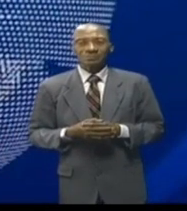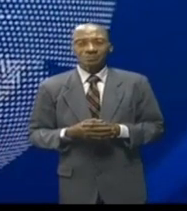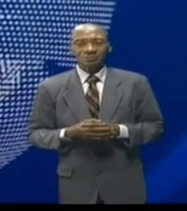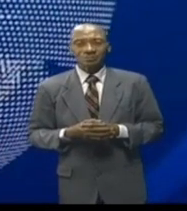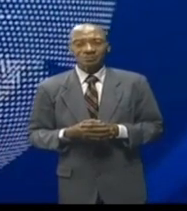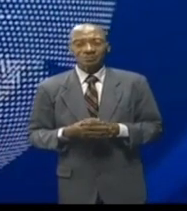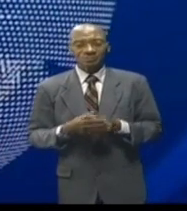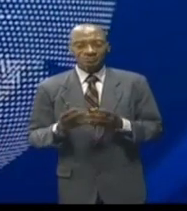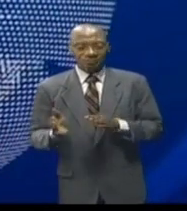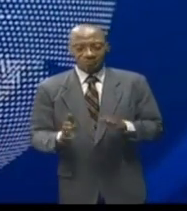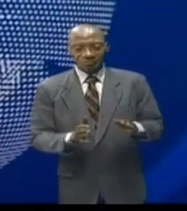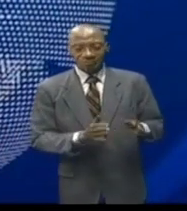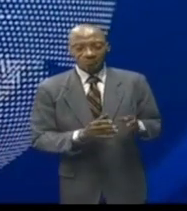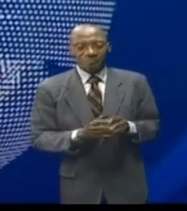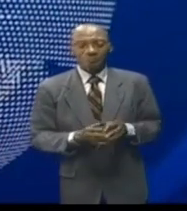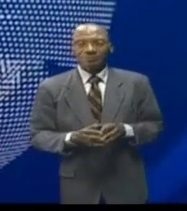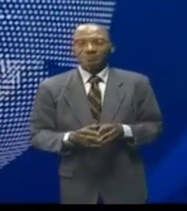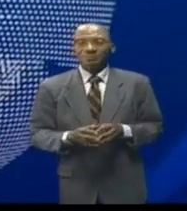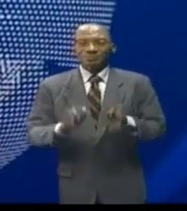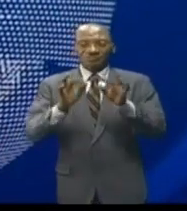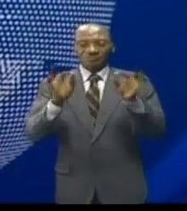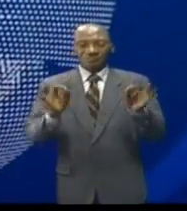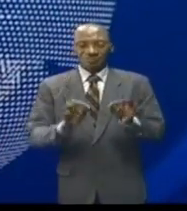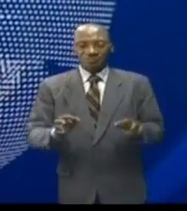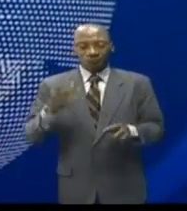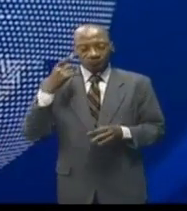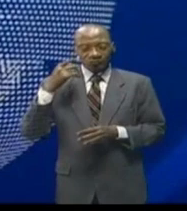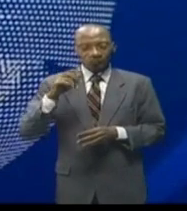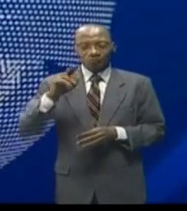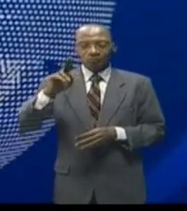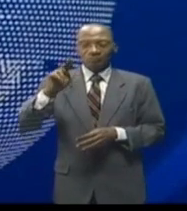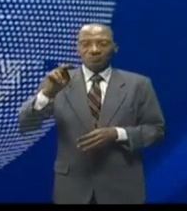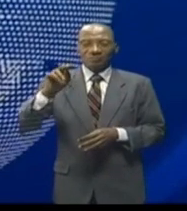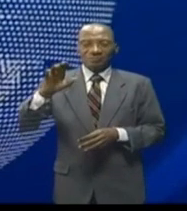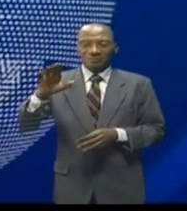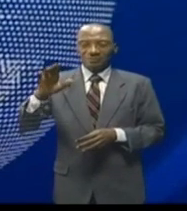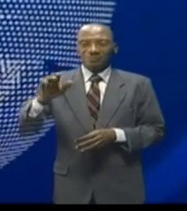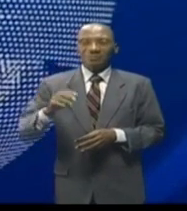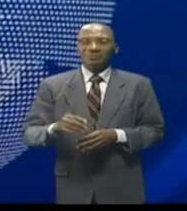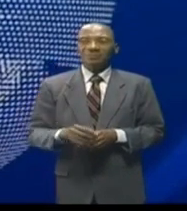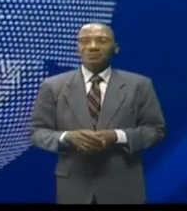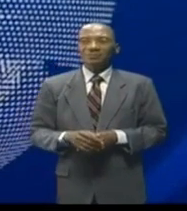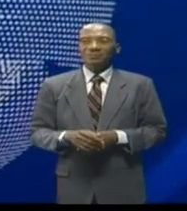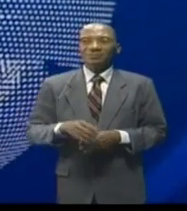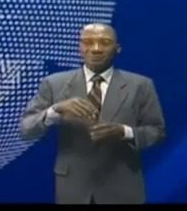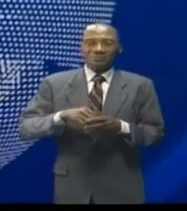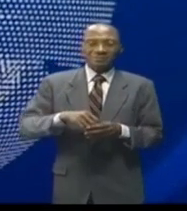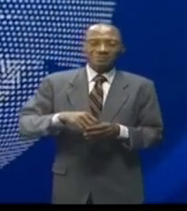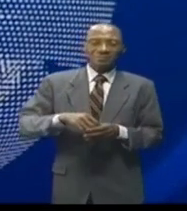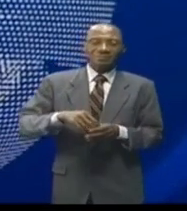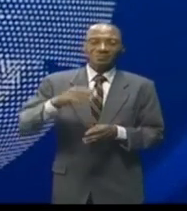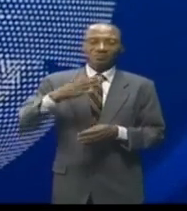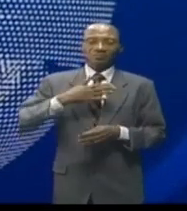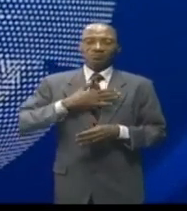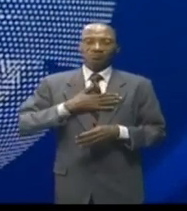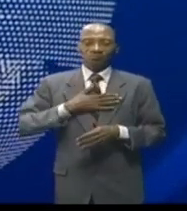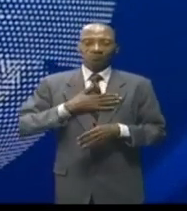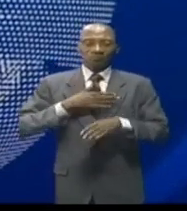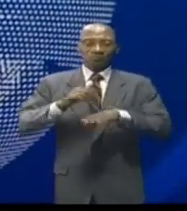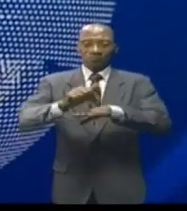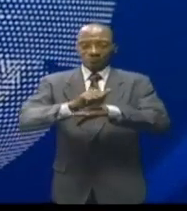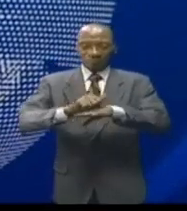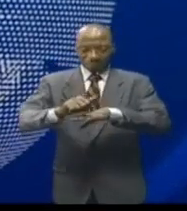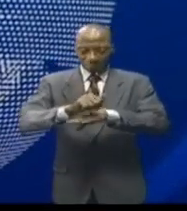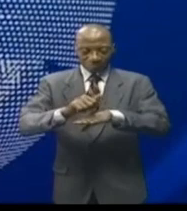la Fédération de l'UNC mohamba qui a désormais un nouveau bureau un don de Baudouin maillot cadre de l'IMC